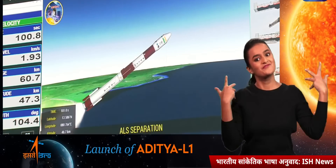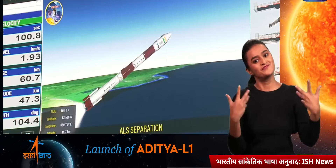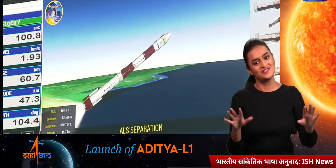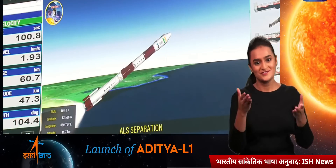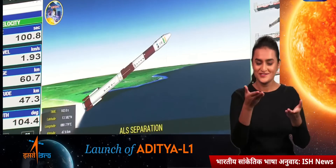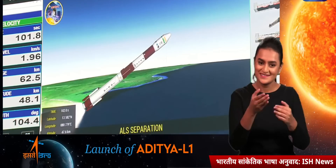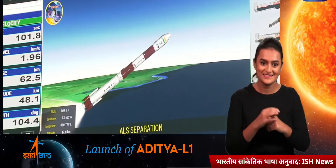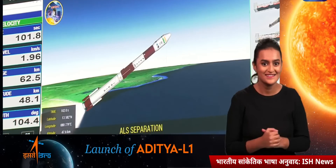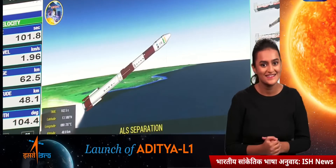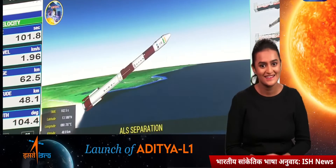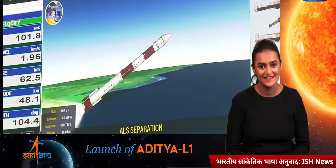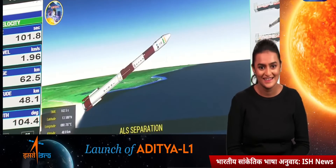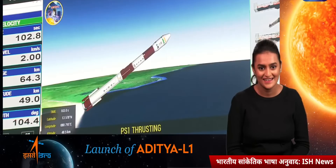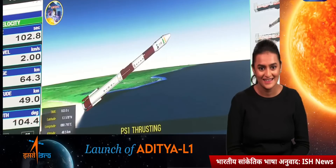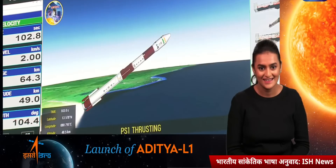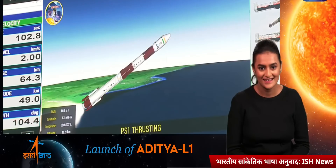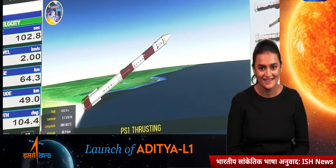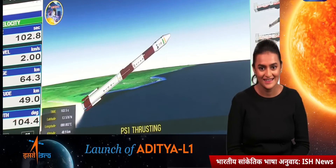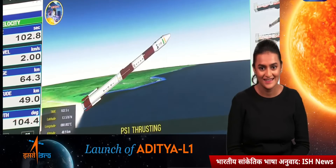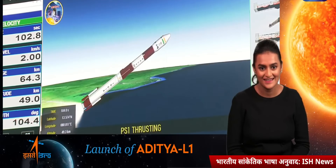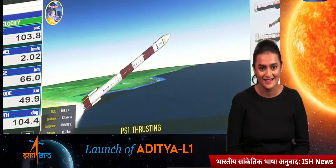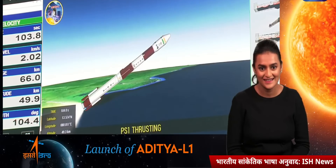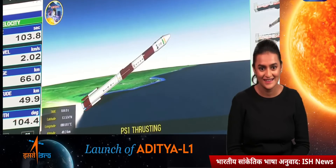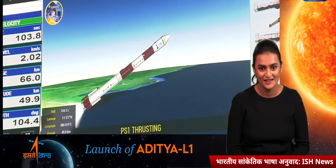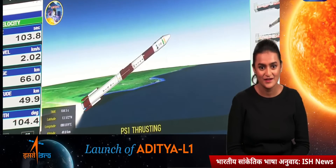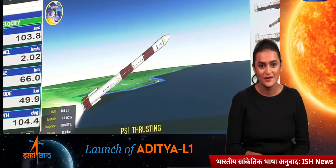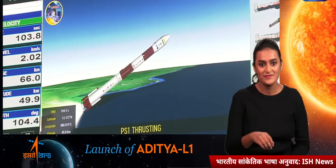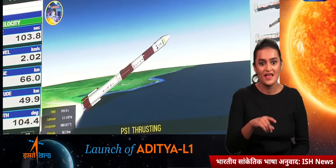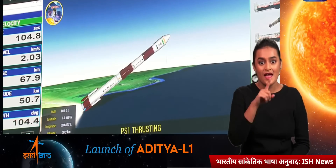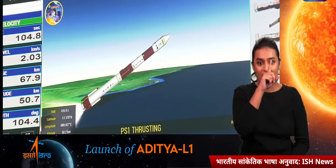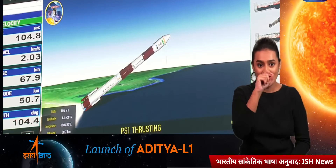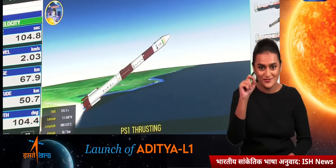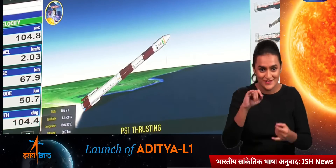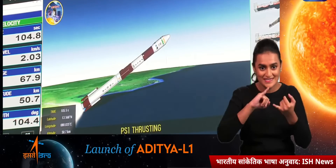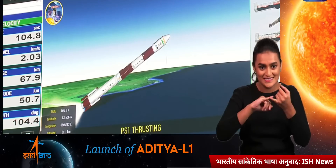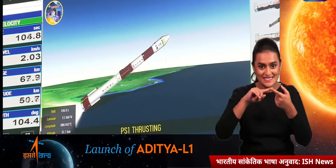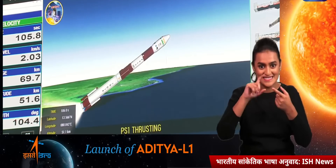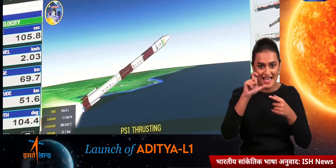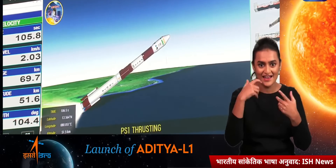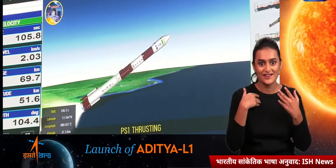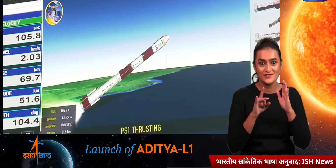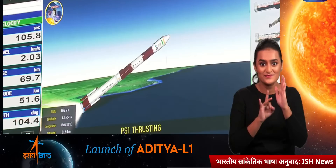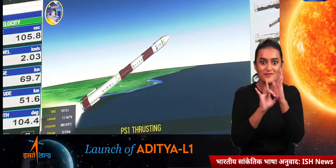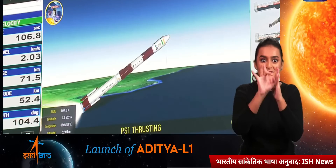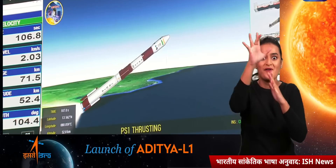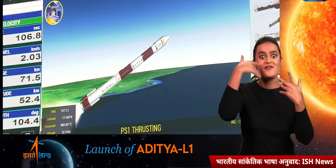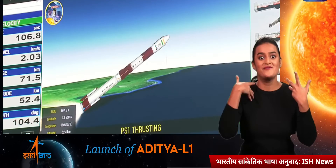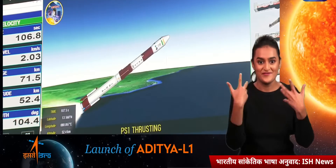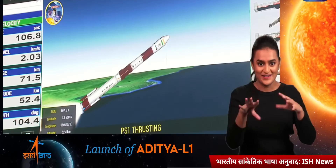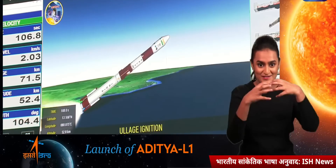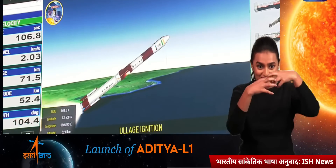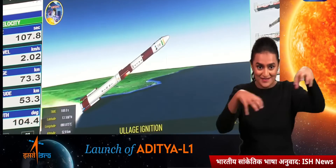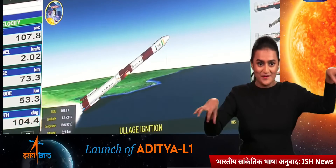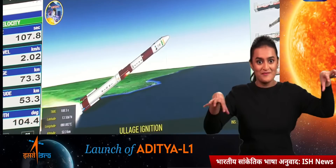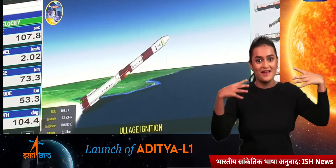है। We are 100 seconds past the launch time. The ground lit and air lit strap-ons have been separated.